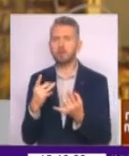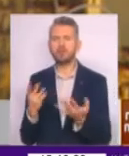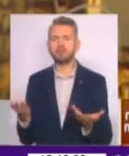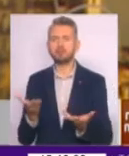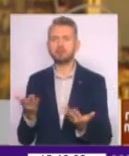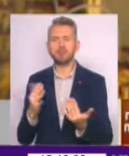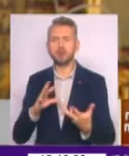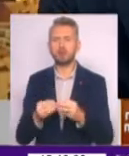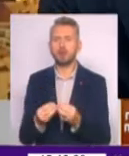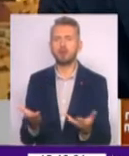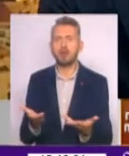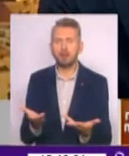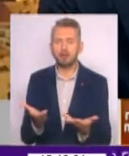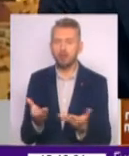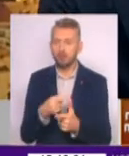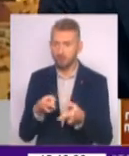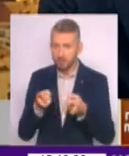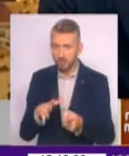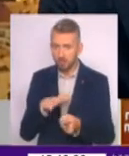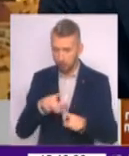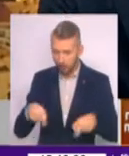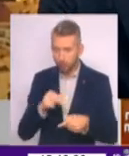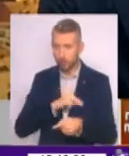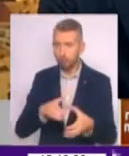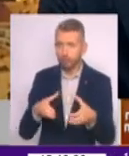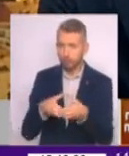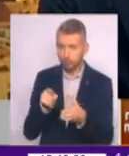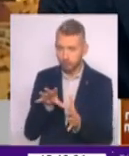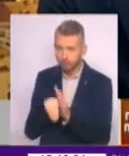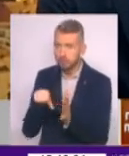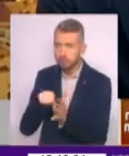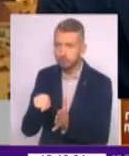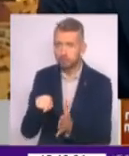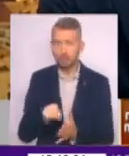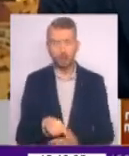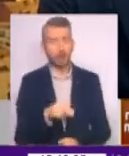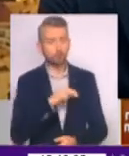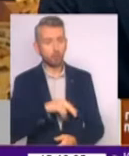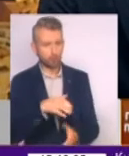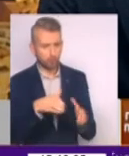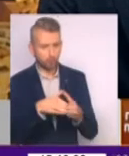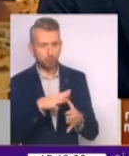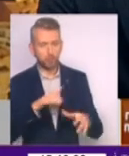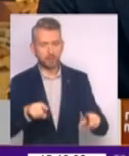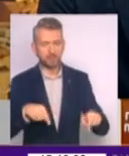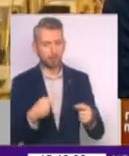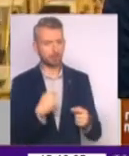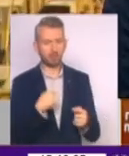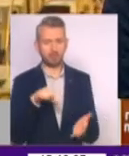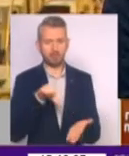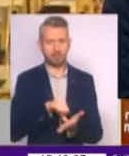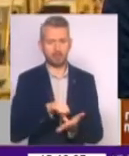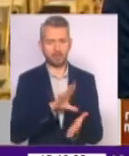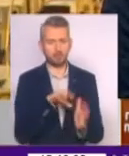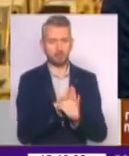нині результати і чи дійсно була створена ця робоча група і чи є ви її представником? Робоча група була створена, я не є представником цієї